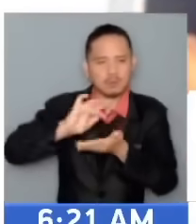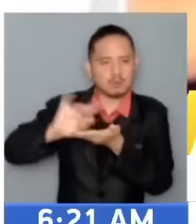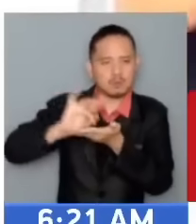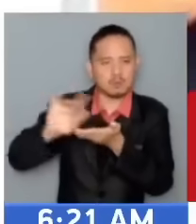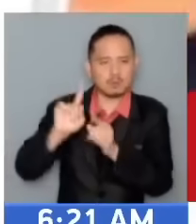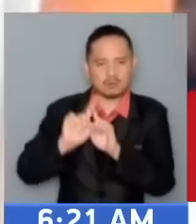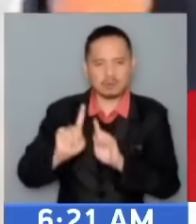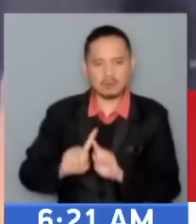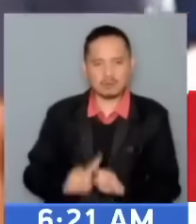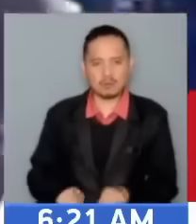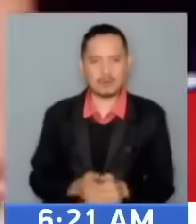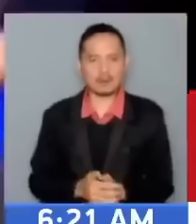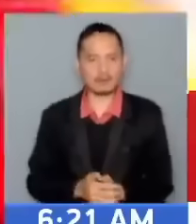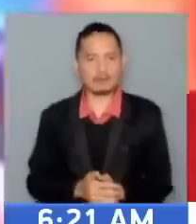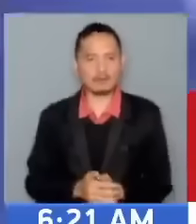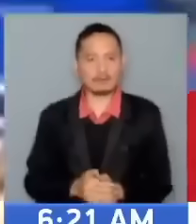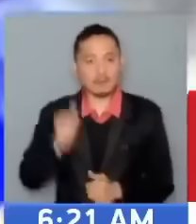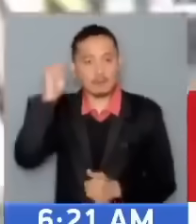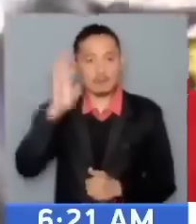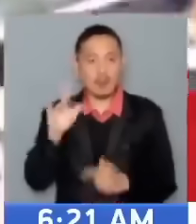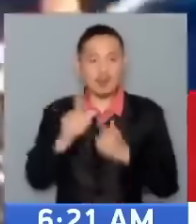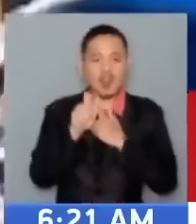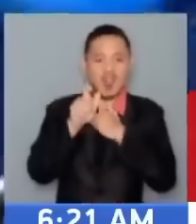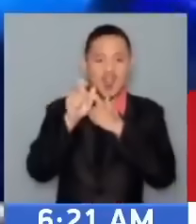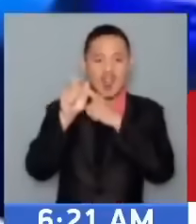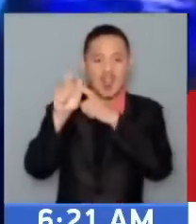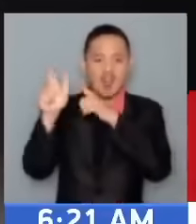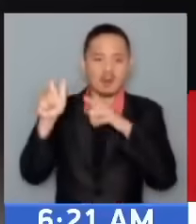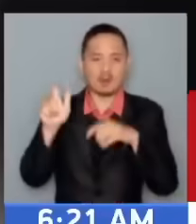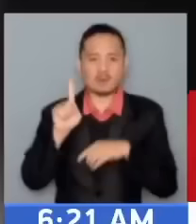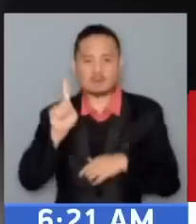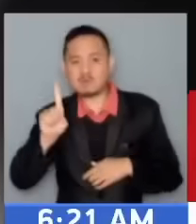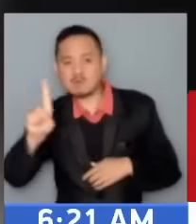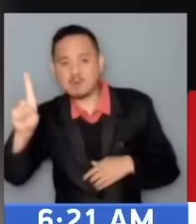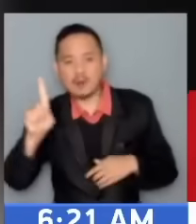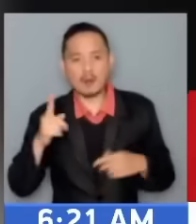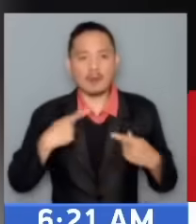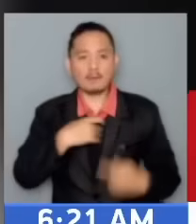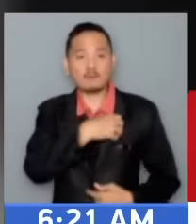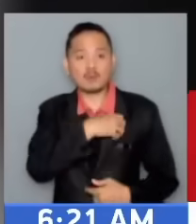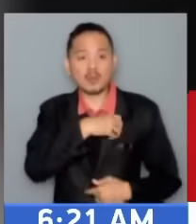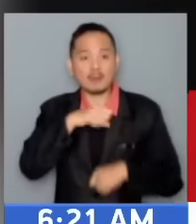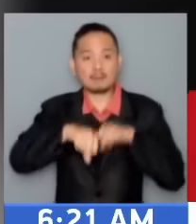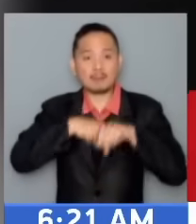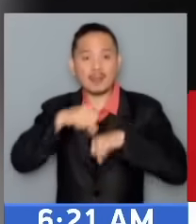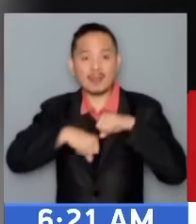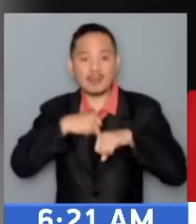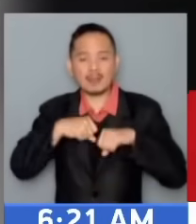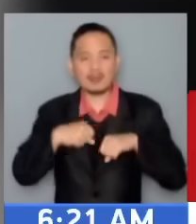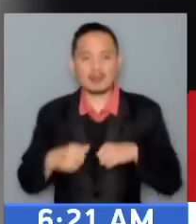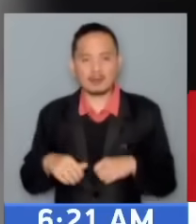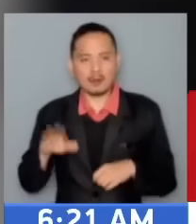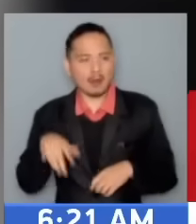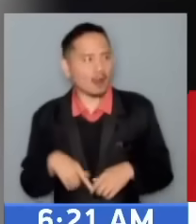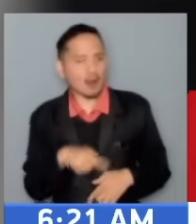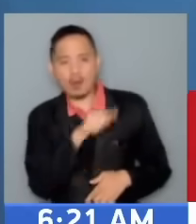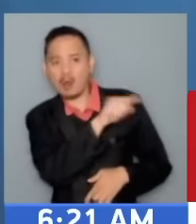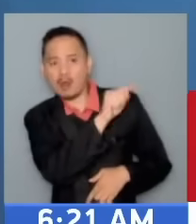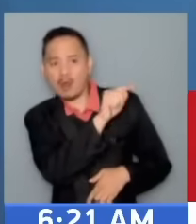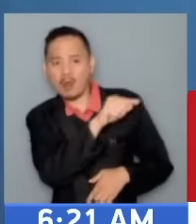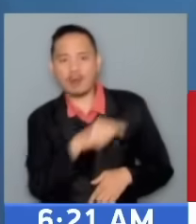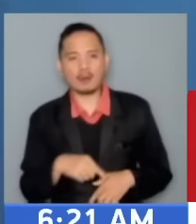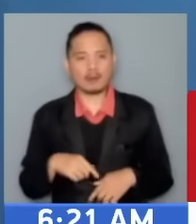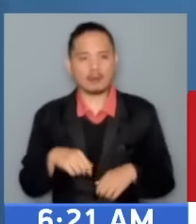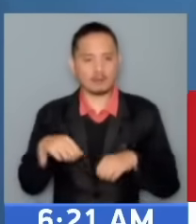Quinta Market kung saan napadaan ang MPD bike patrollers. Itinuro ng biktima ang mga suspect kaya agad silang nadakip. Tumanggi